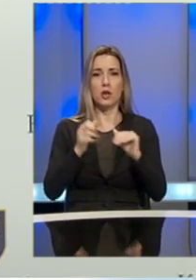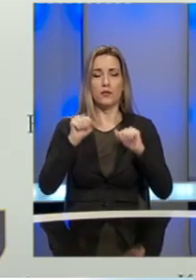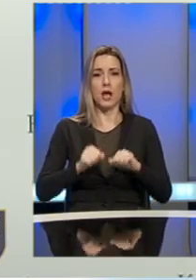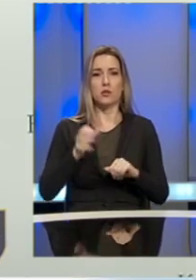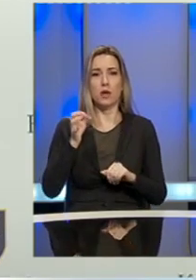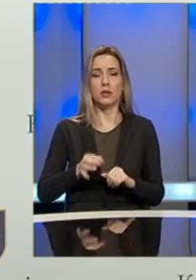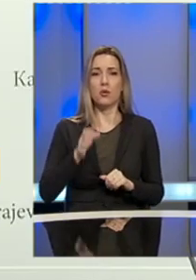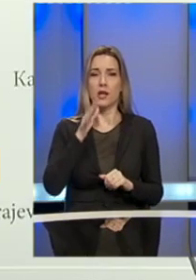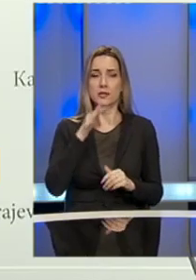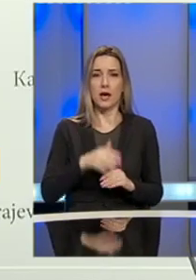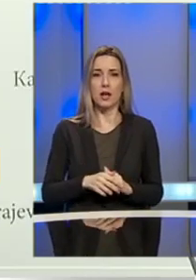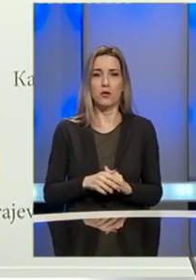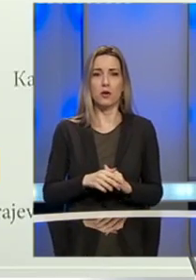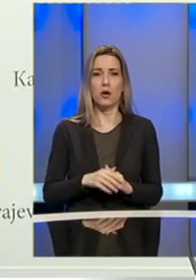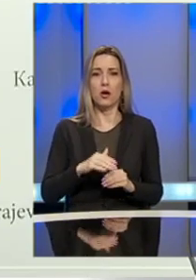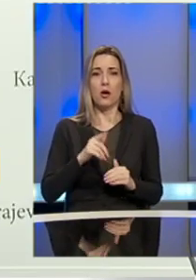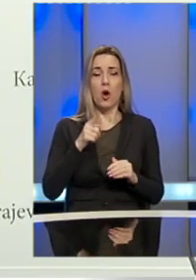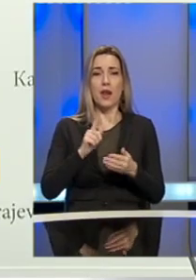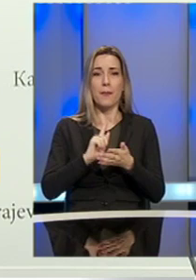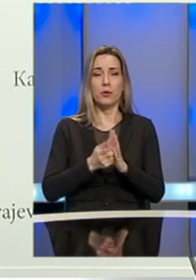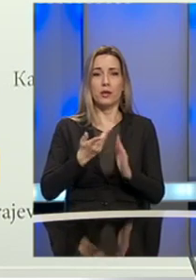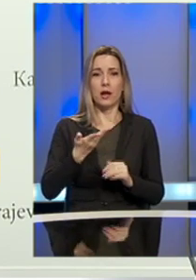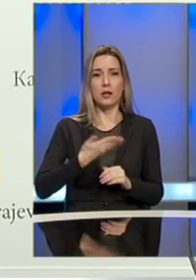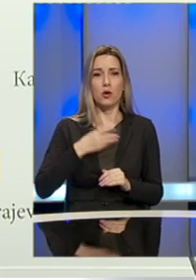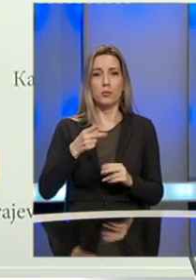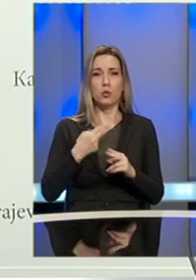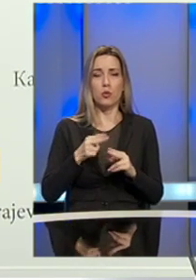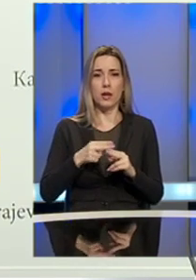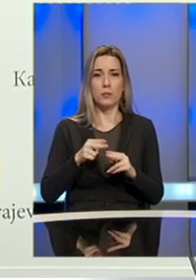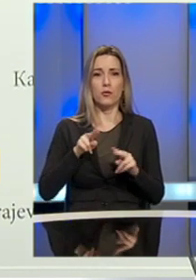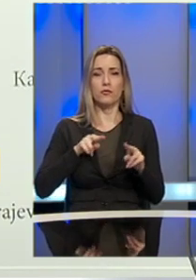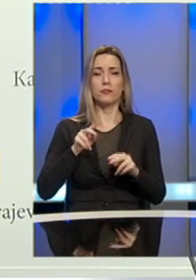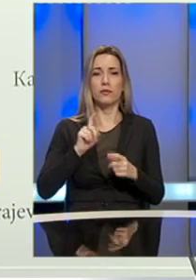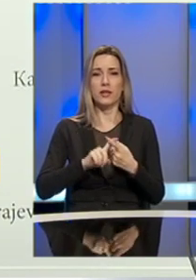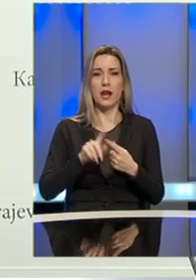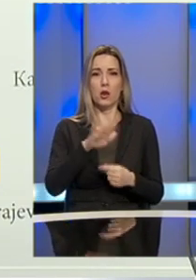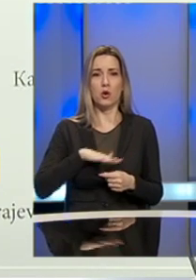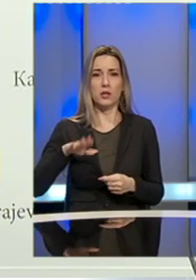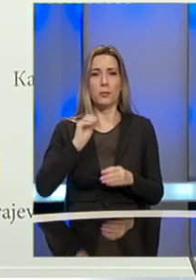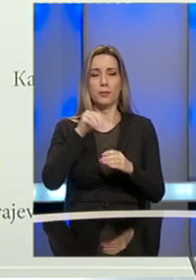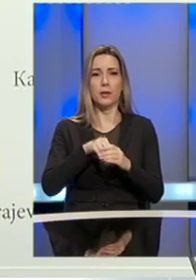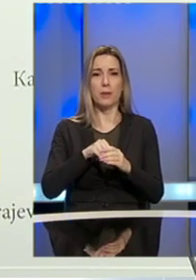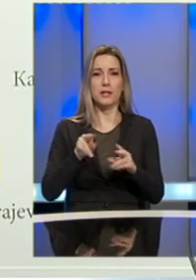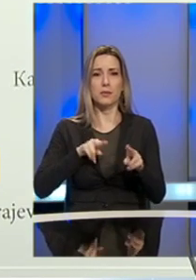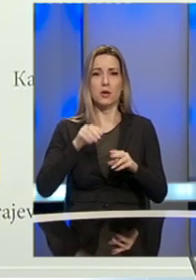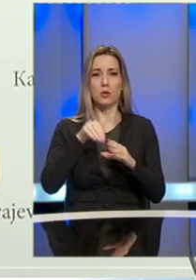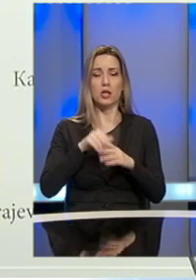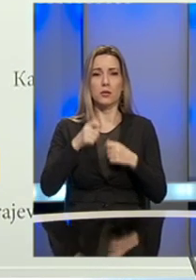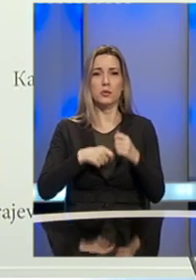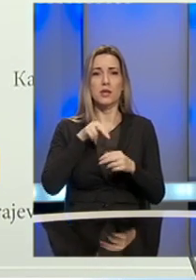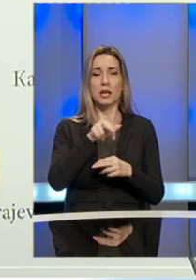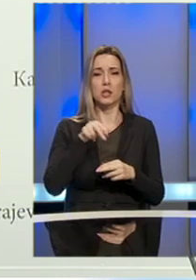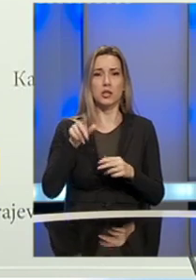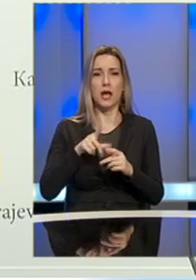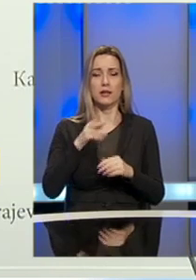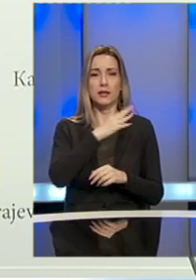kantona Sarajevo. One minute kada dobijemo tu uredbu sa federalnog nivoa, pripadnici Ministarstva unutrašnjih poslova izaće na teren i